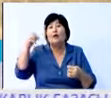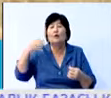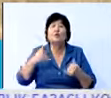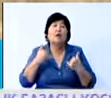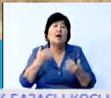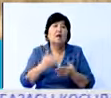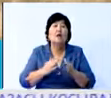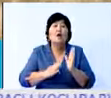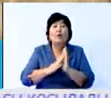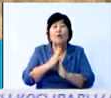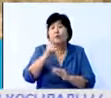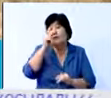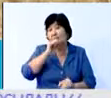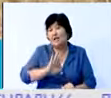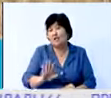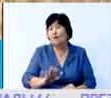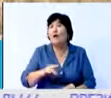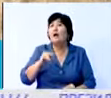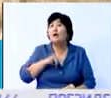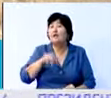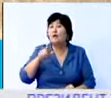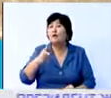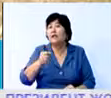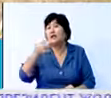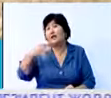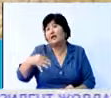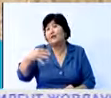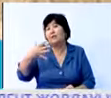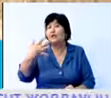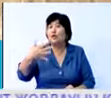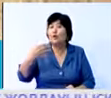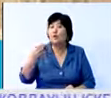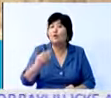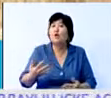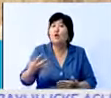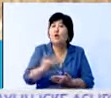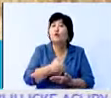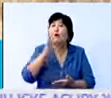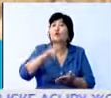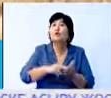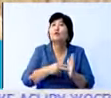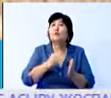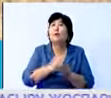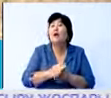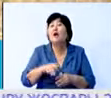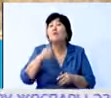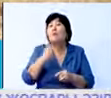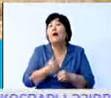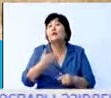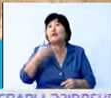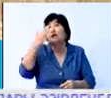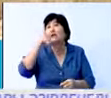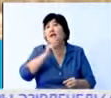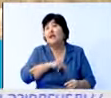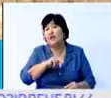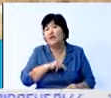тұр. Өнімділік те жаман емес. Шаруалар гектарына 45-50 центнерден өнім алу жоспарлап отыр. Бастысы осы ала жаздайғы